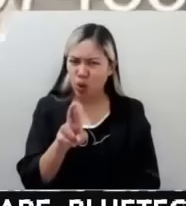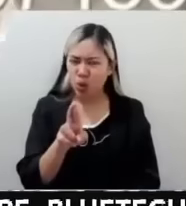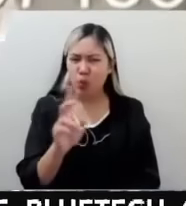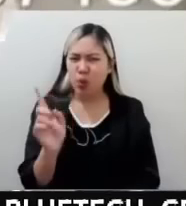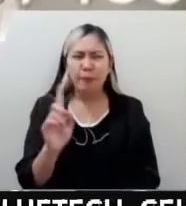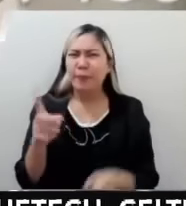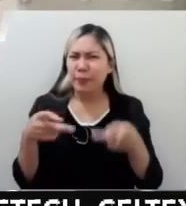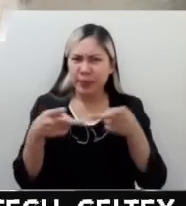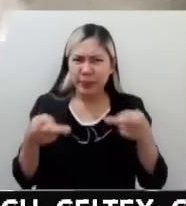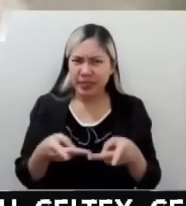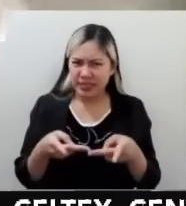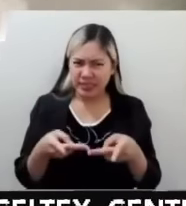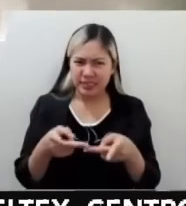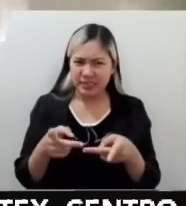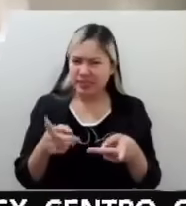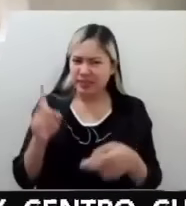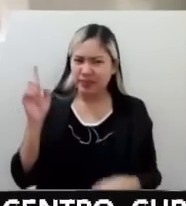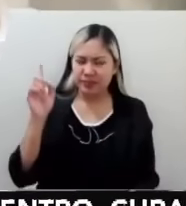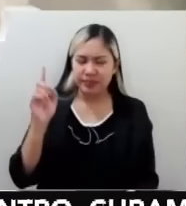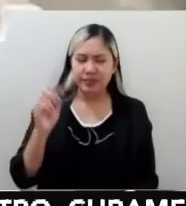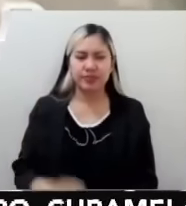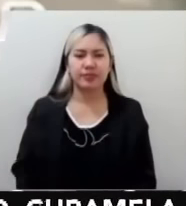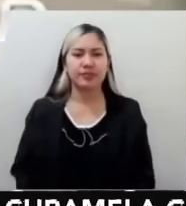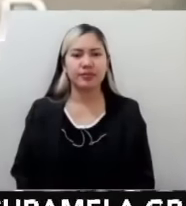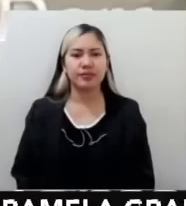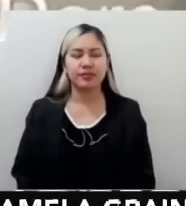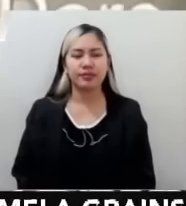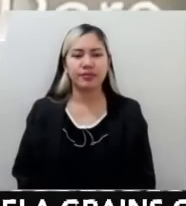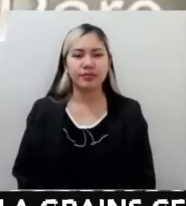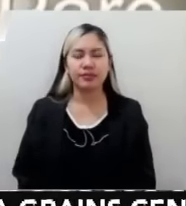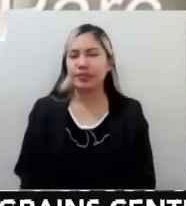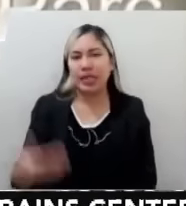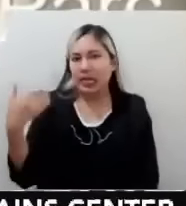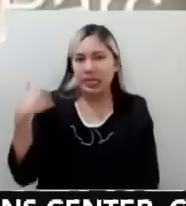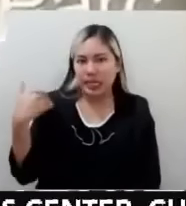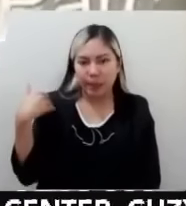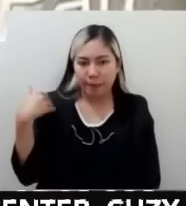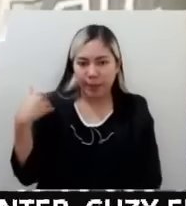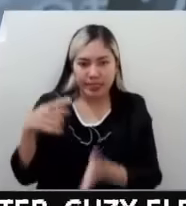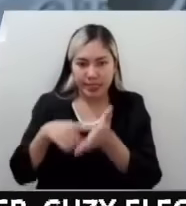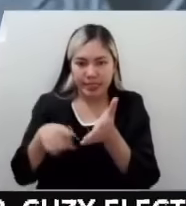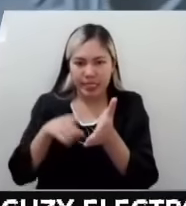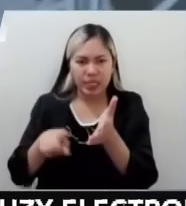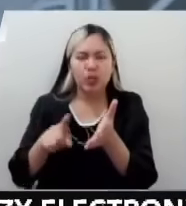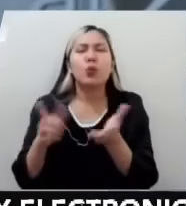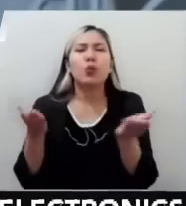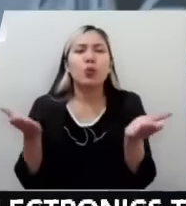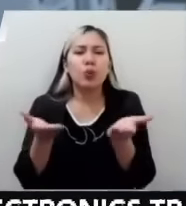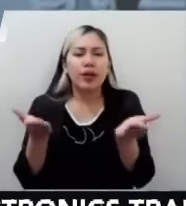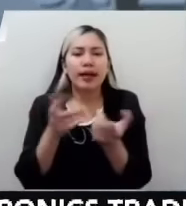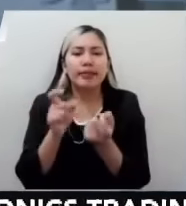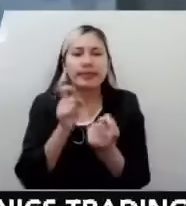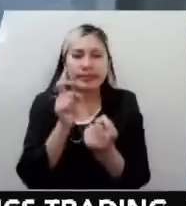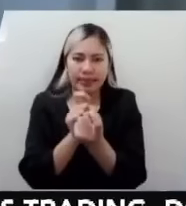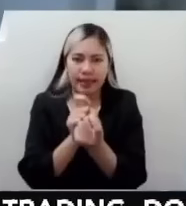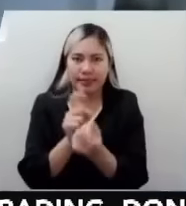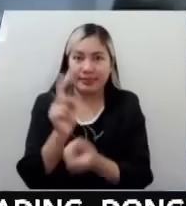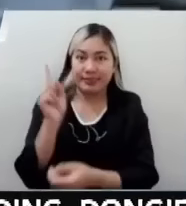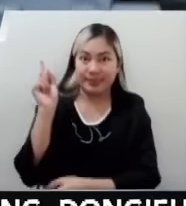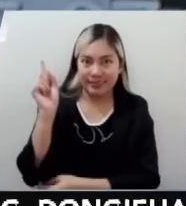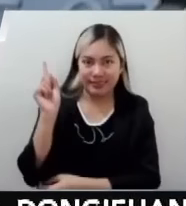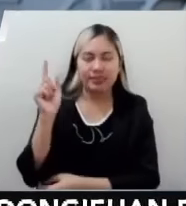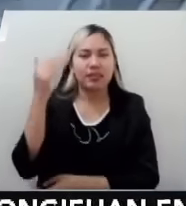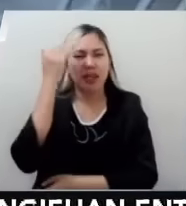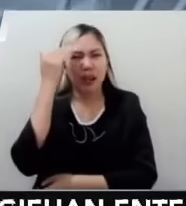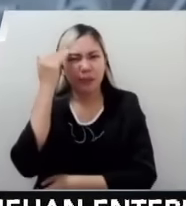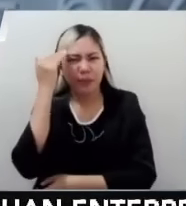Mukhang tinitirahan pong lugar, although wala pa po tayong confirmation doon sa mga details kung saan po siya nahuli. Alam po natin, madaling araw